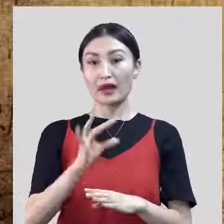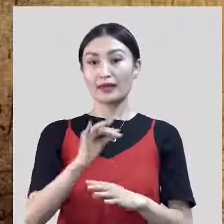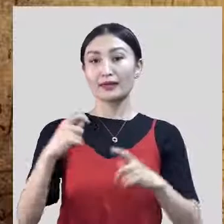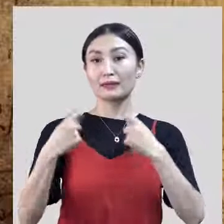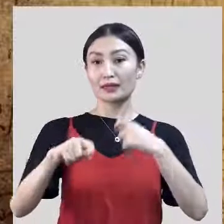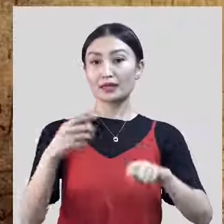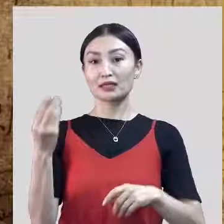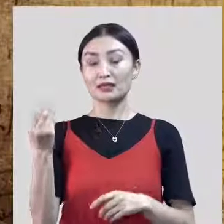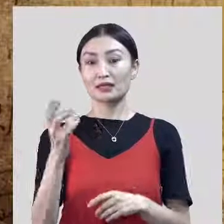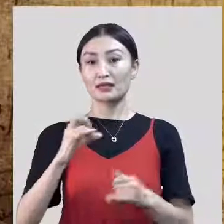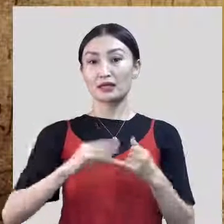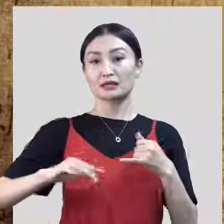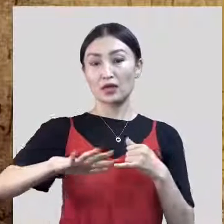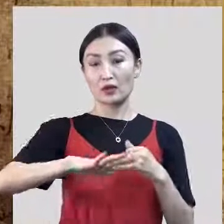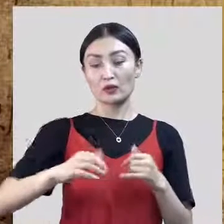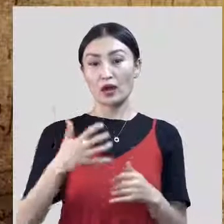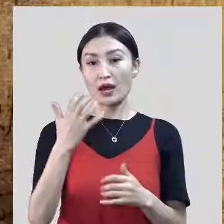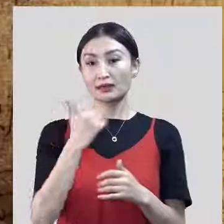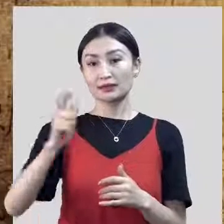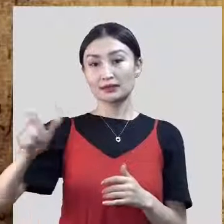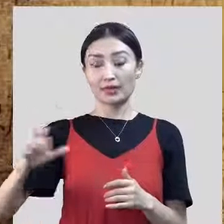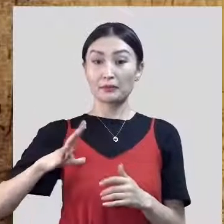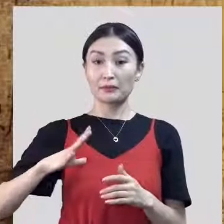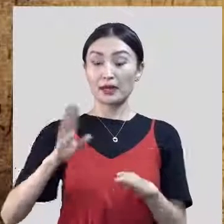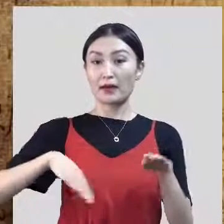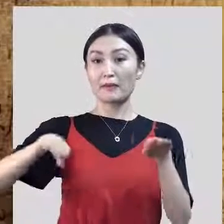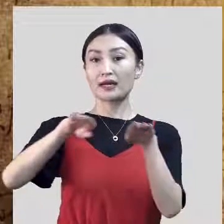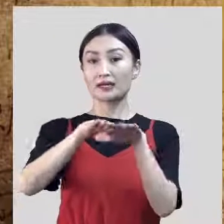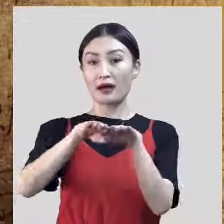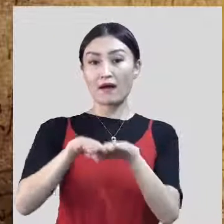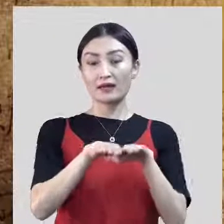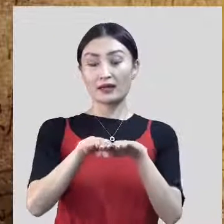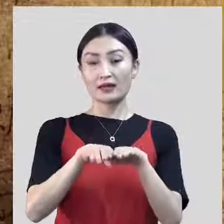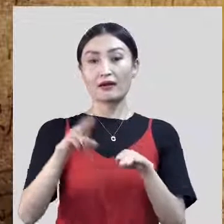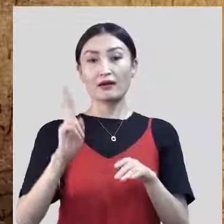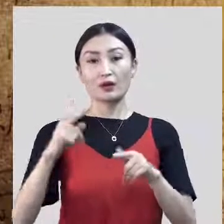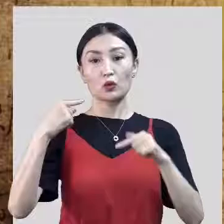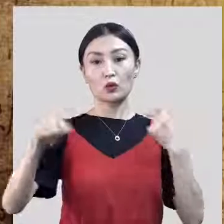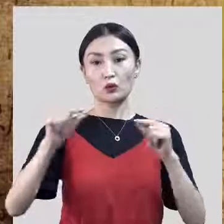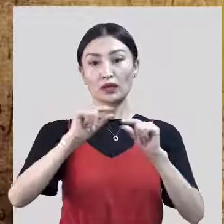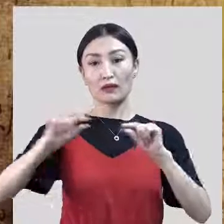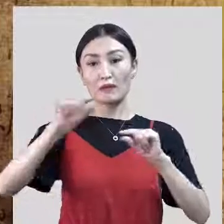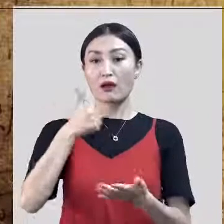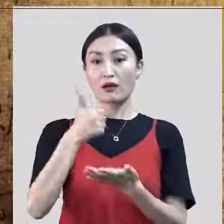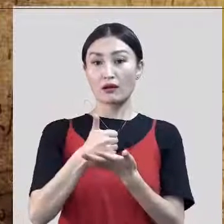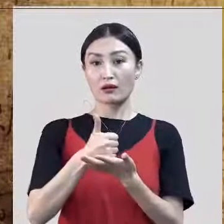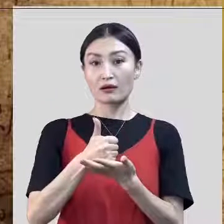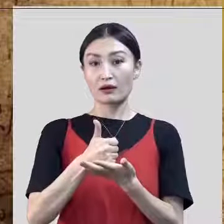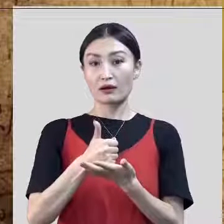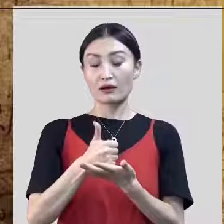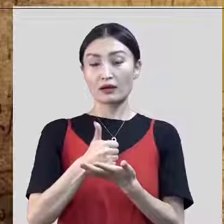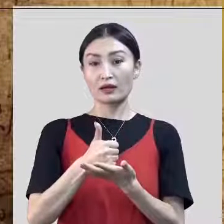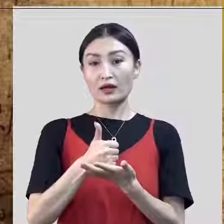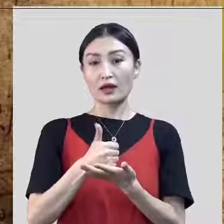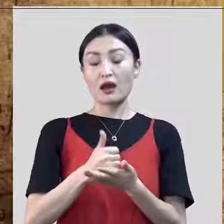продажная цена на землю крестьяне были приравнены к другим сословиям но в